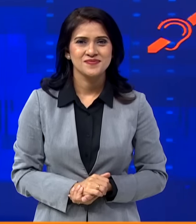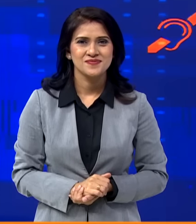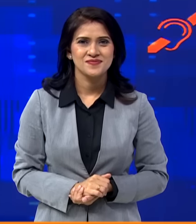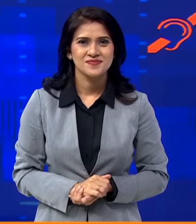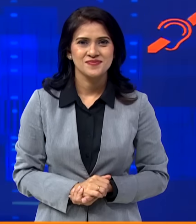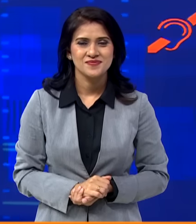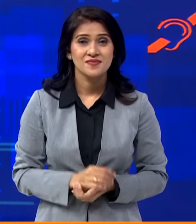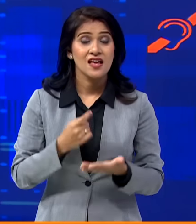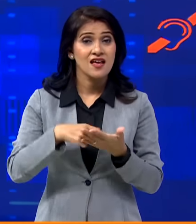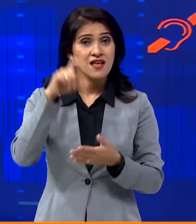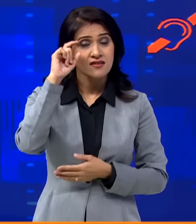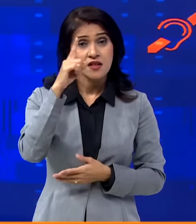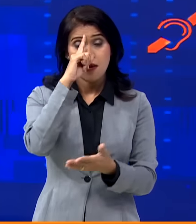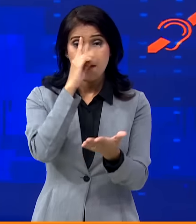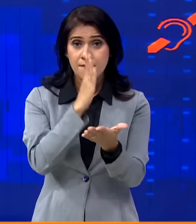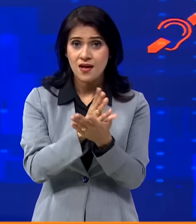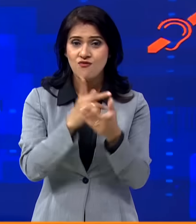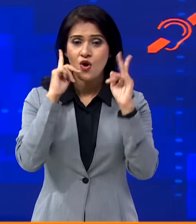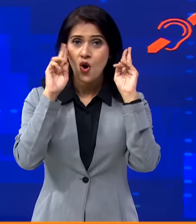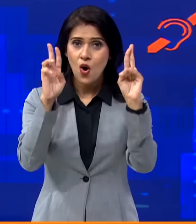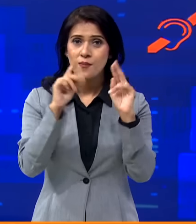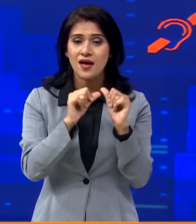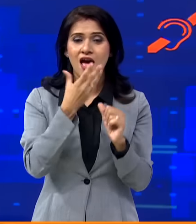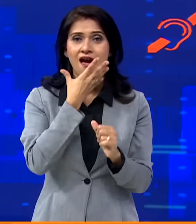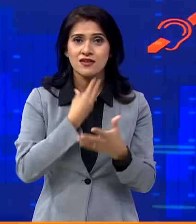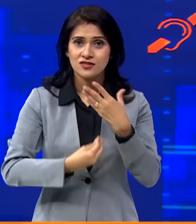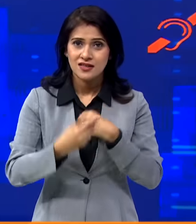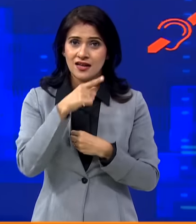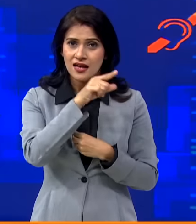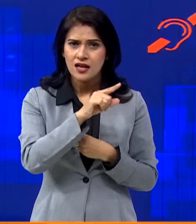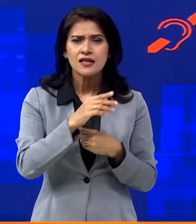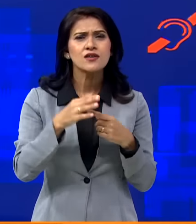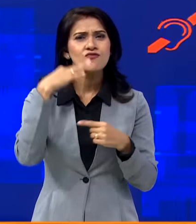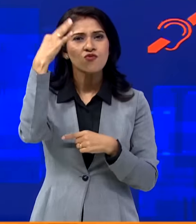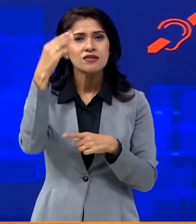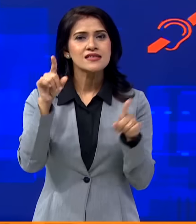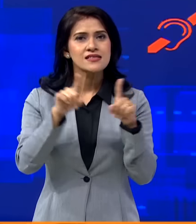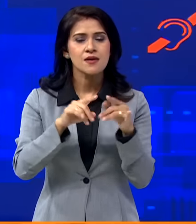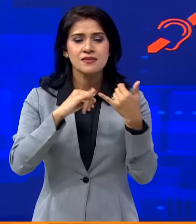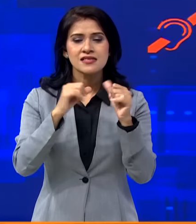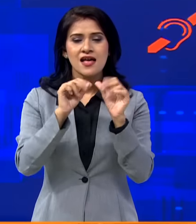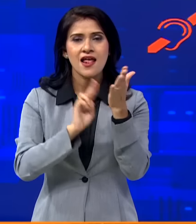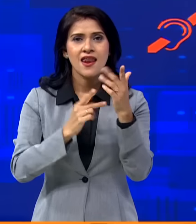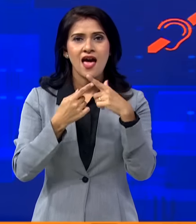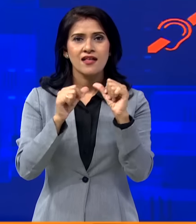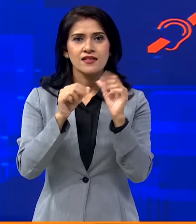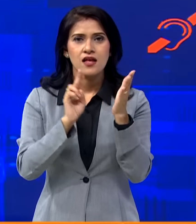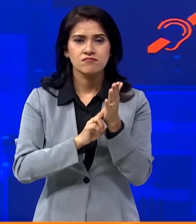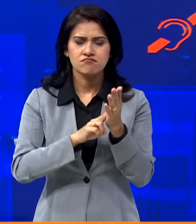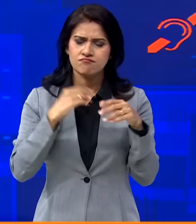इस उम्मीद इस विश्वास के साथ कि आचार्य प्रमोद कृष्णम इसी तरह से सनातन की सेवा करते